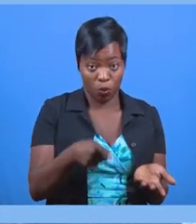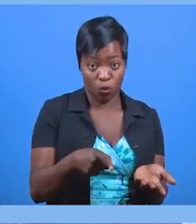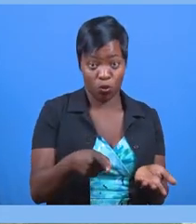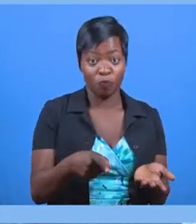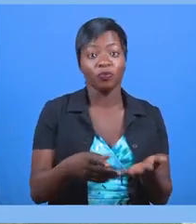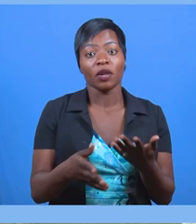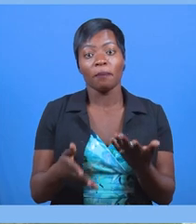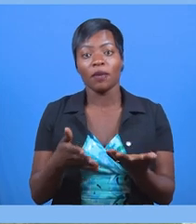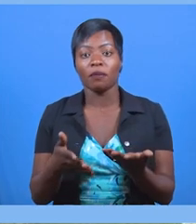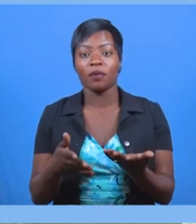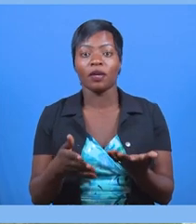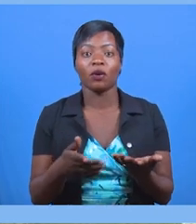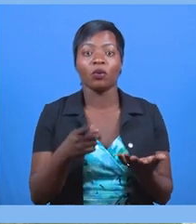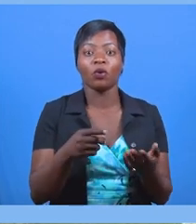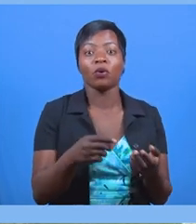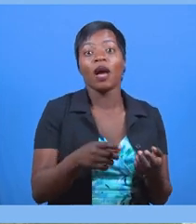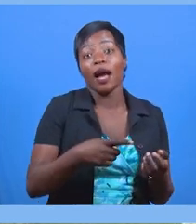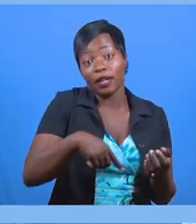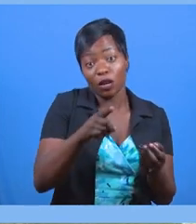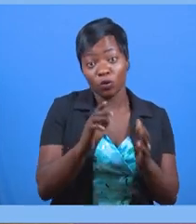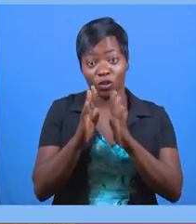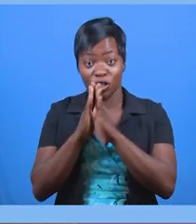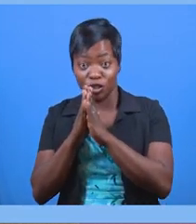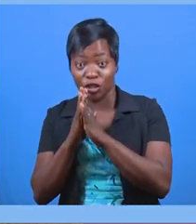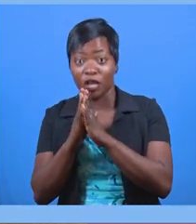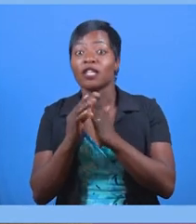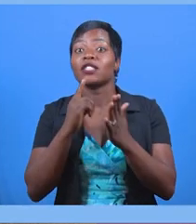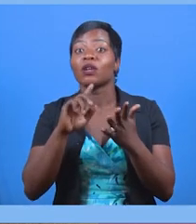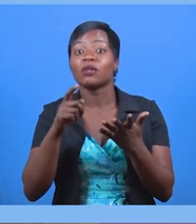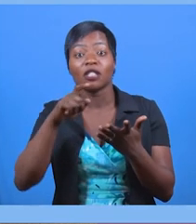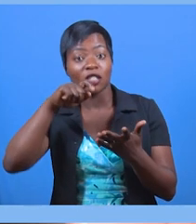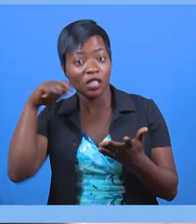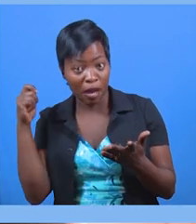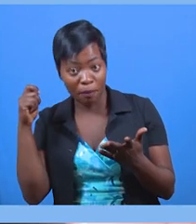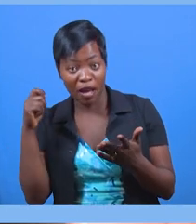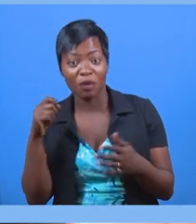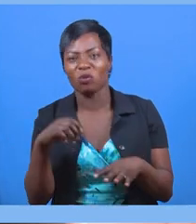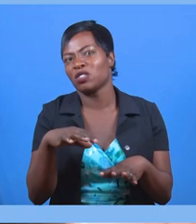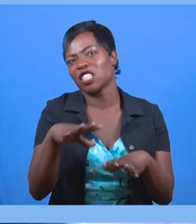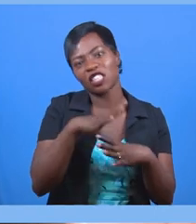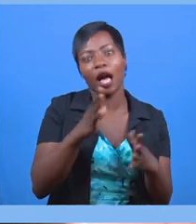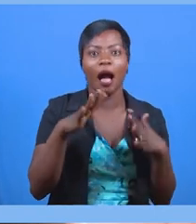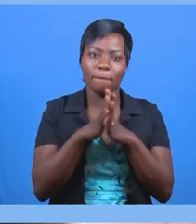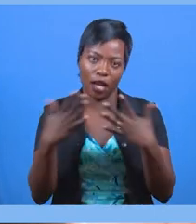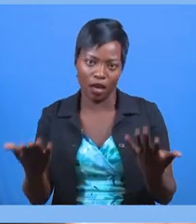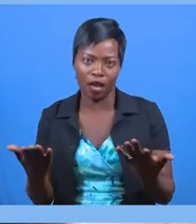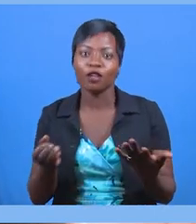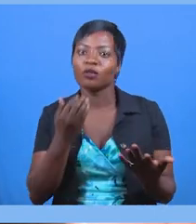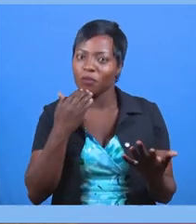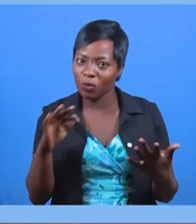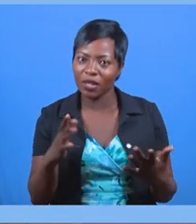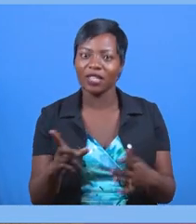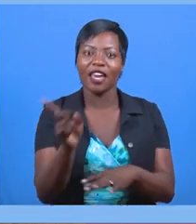kusvondo yekuti musi wechina hakudyiwi nyama. Mazuva ese kuchabikwa nemiriwo imwe